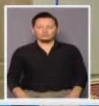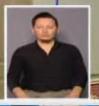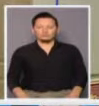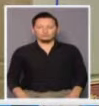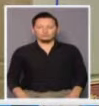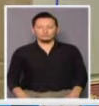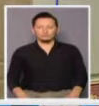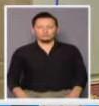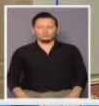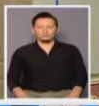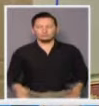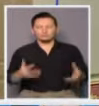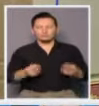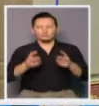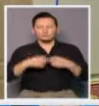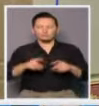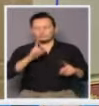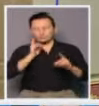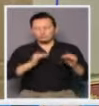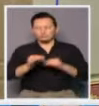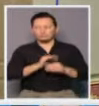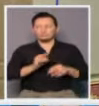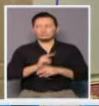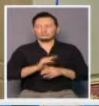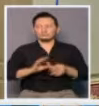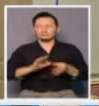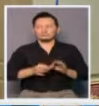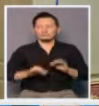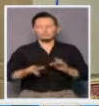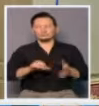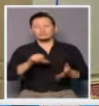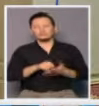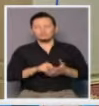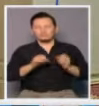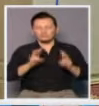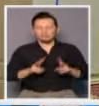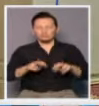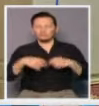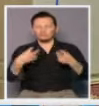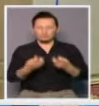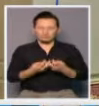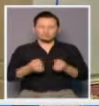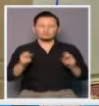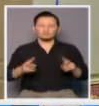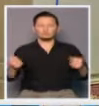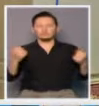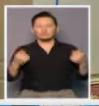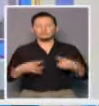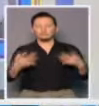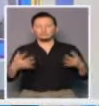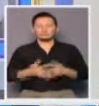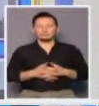проводится профилактическая работа среди молодежи в виде тренингов, круглых столов, акций, спортивных